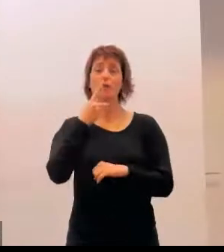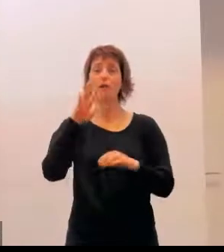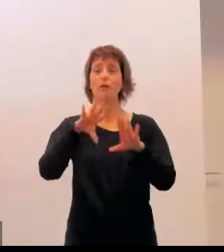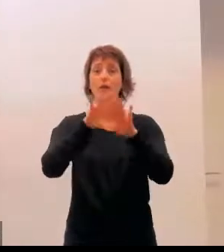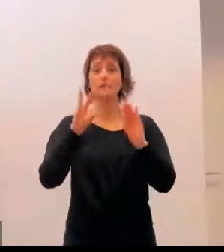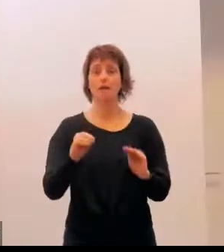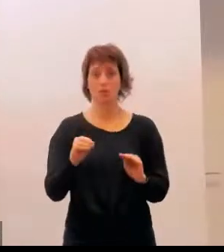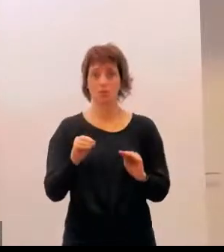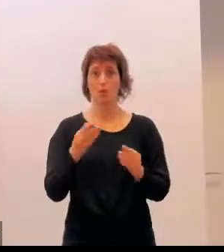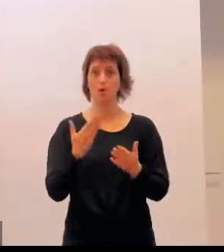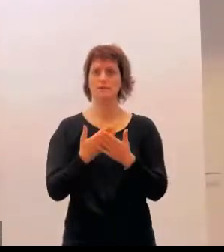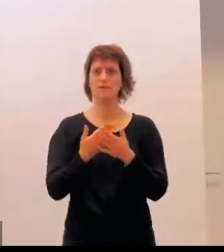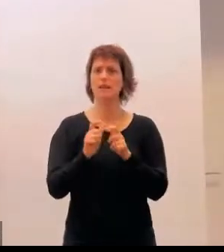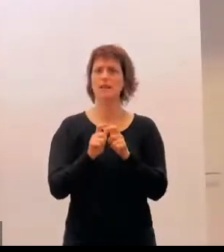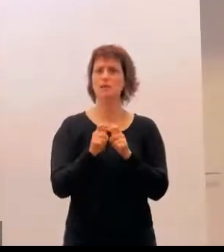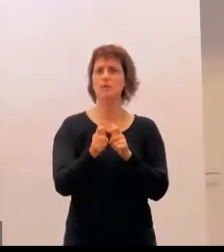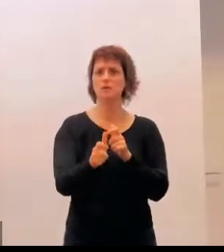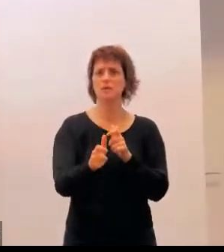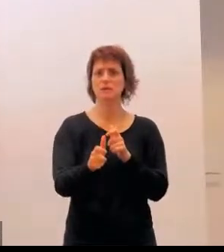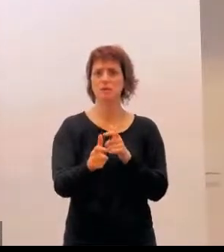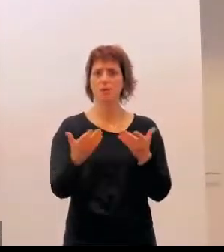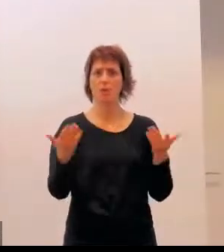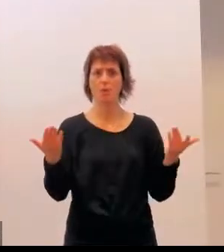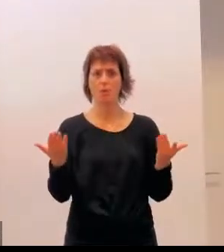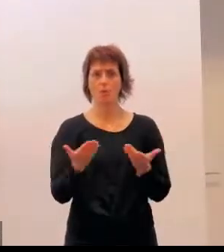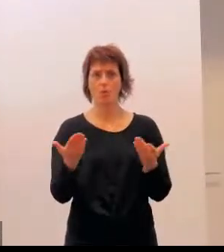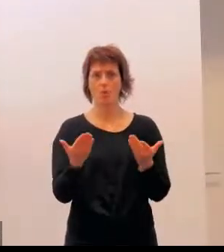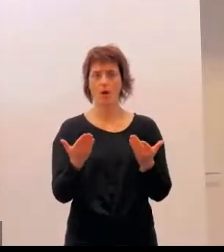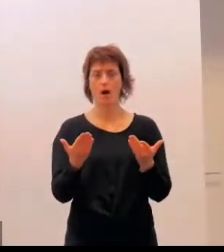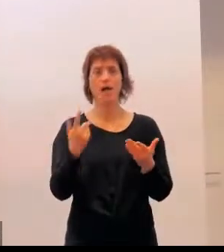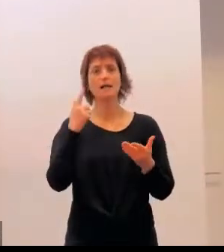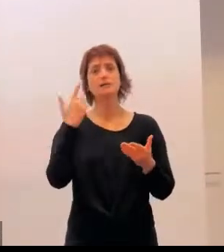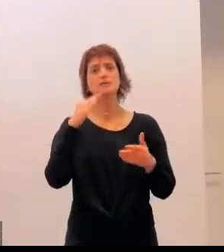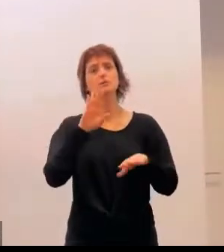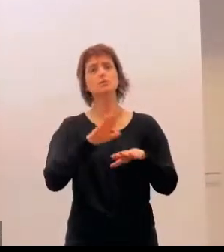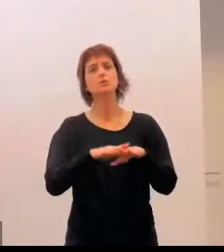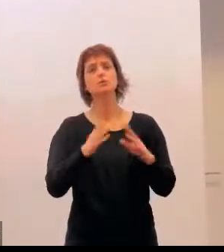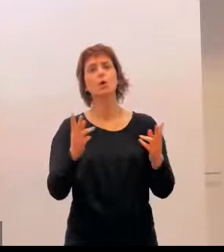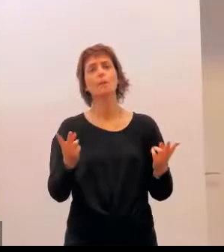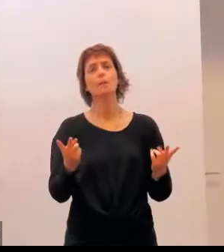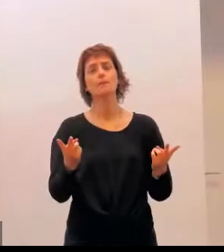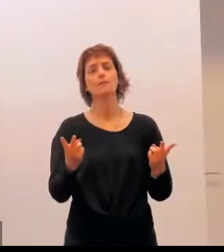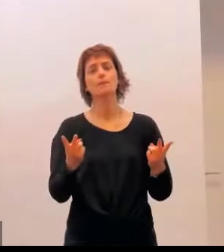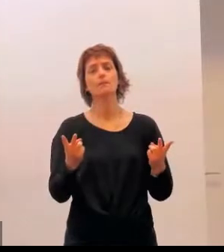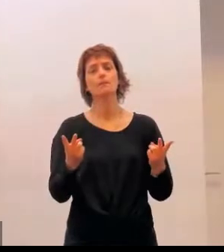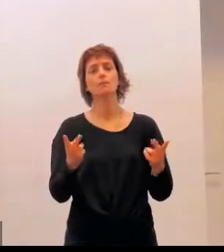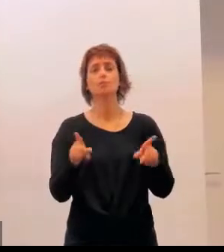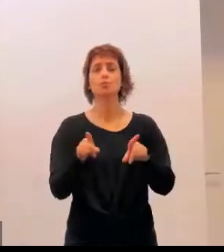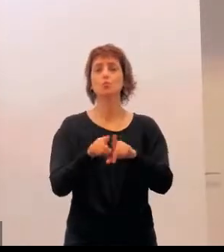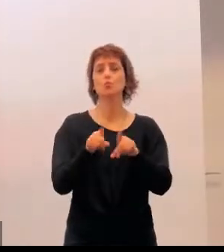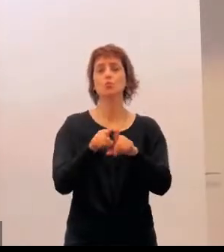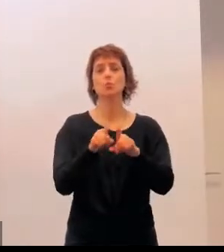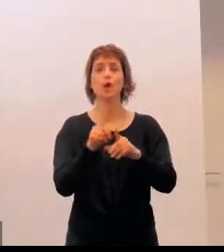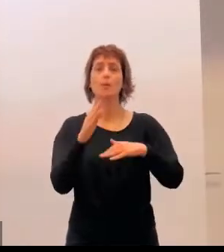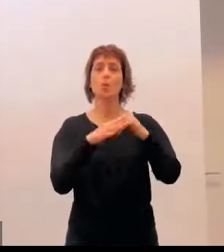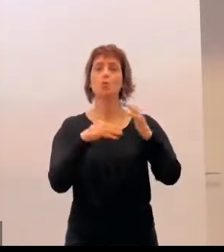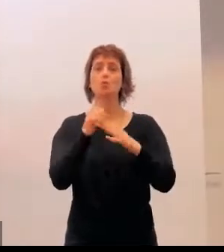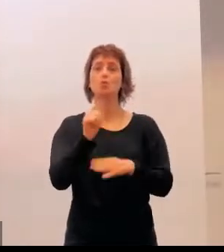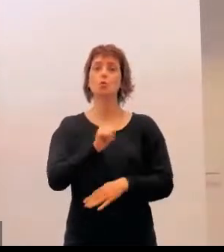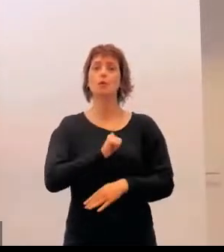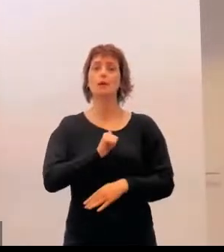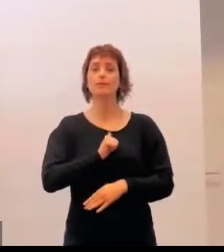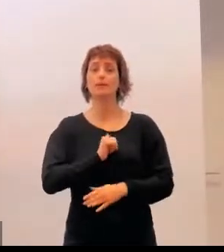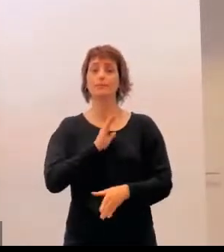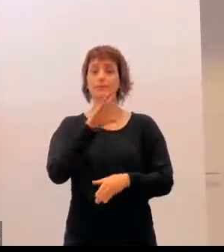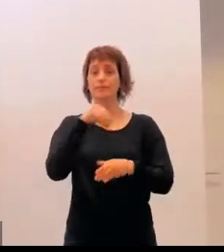un dispositif donc en faveur de la requalification du parc privé. Il s'inscrit donc dans le sixième programme local